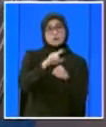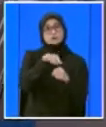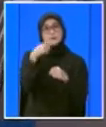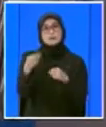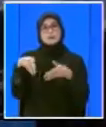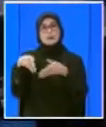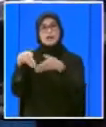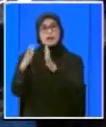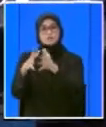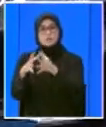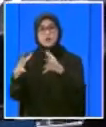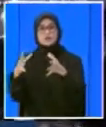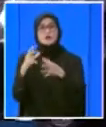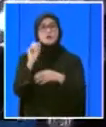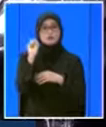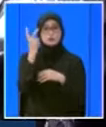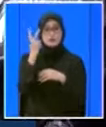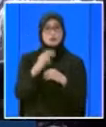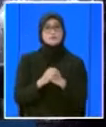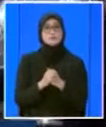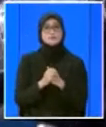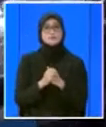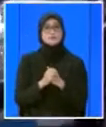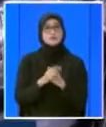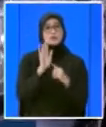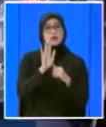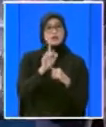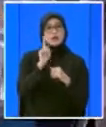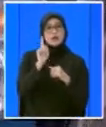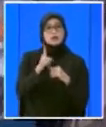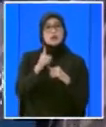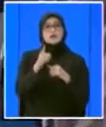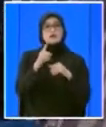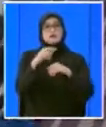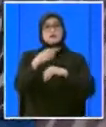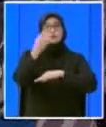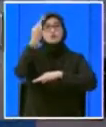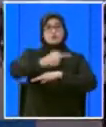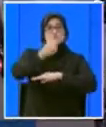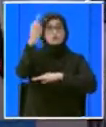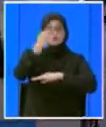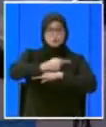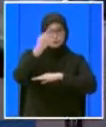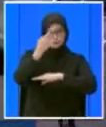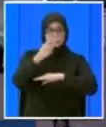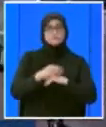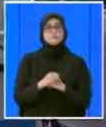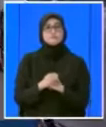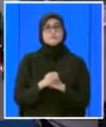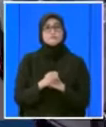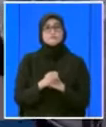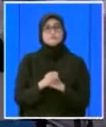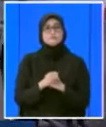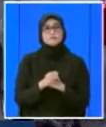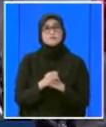Dan Juno, tentunya nanti akan diberlakukan sistem buka tutup jalan dari kawasan Gadok hingga ke kawasan Jalan Raya Puncak